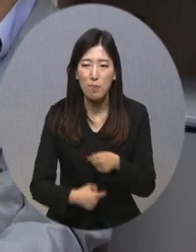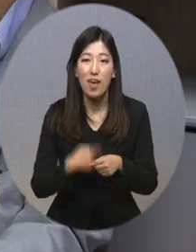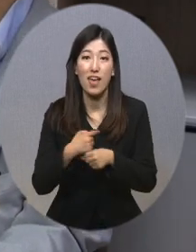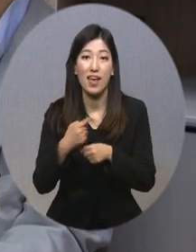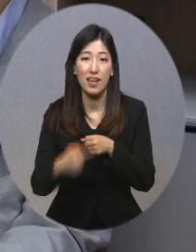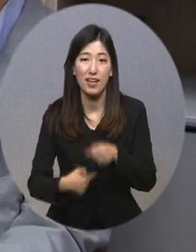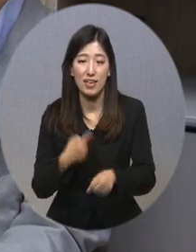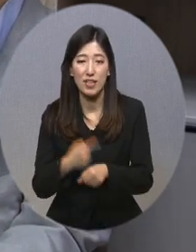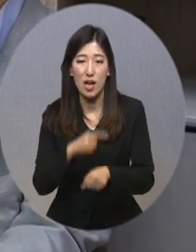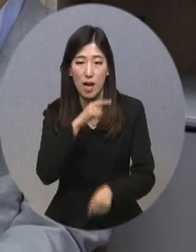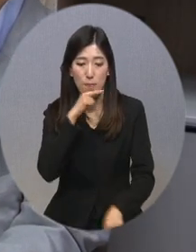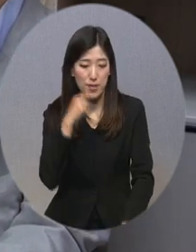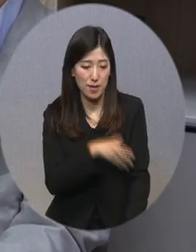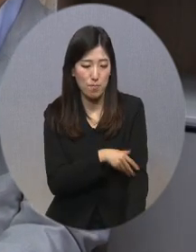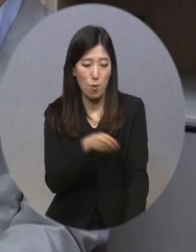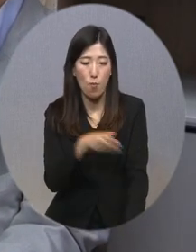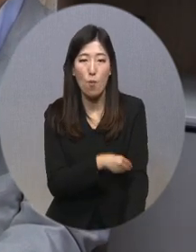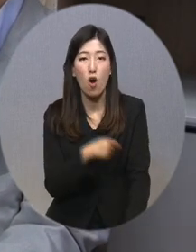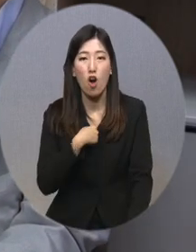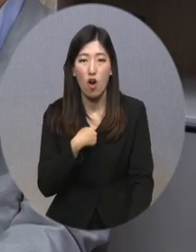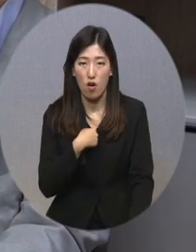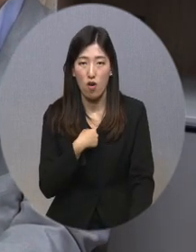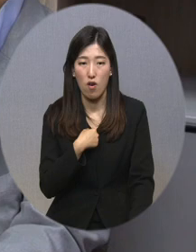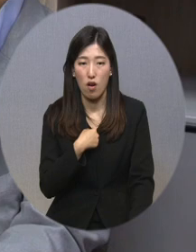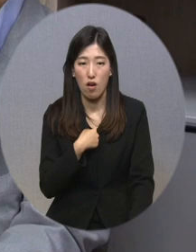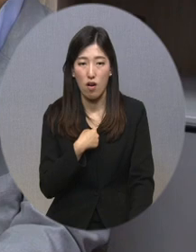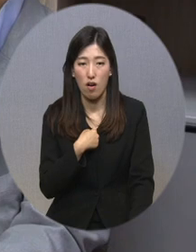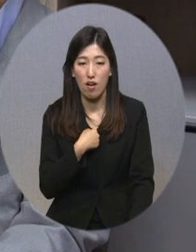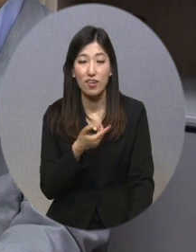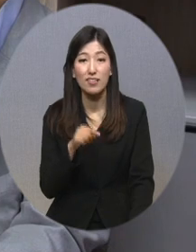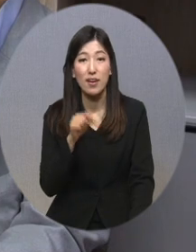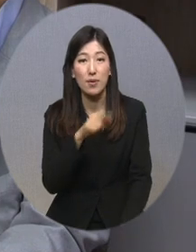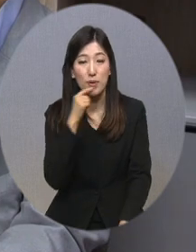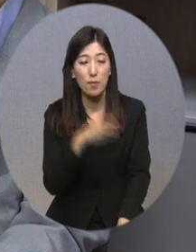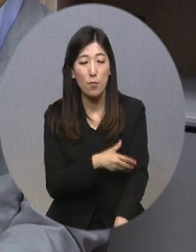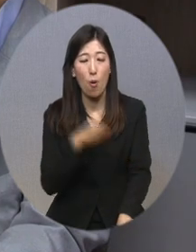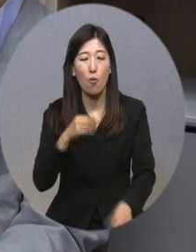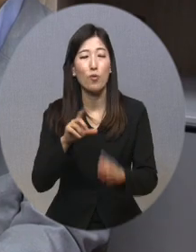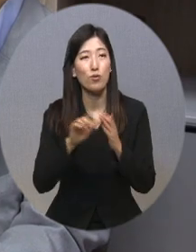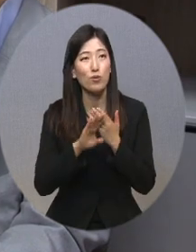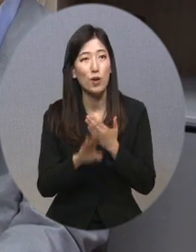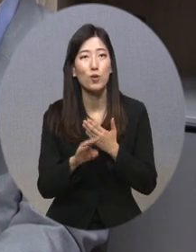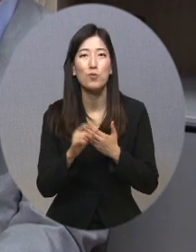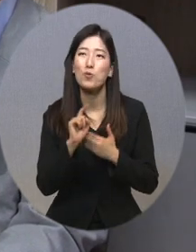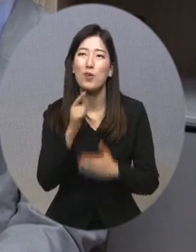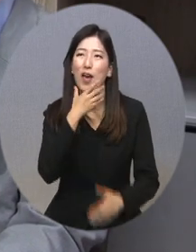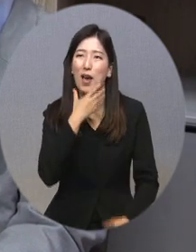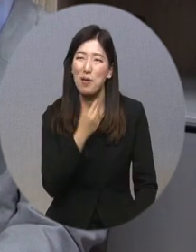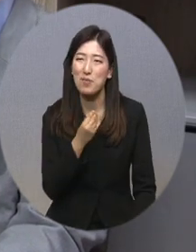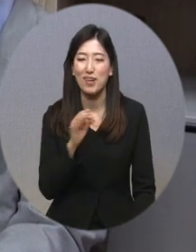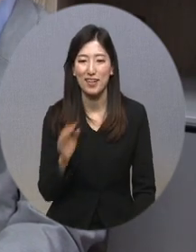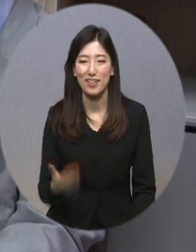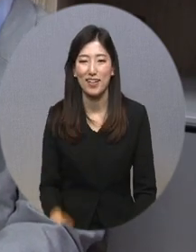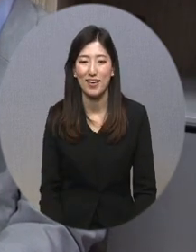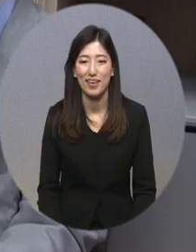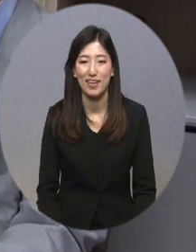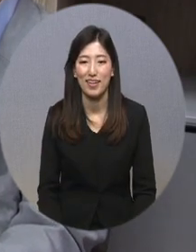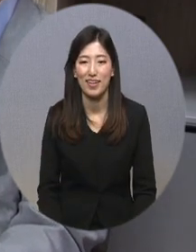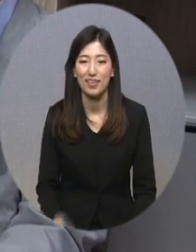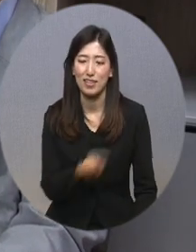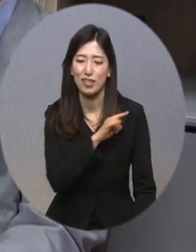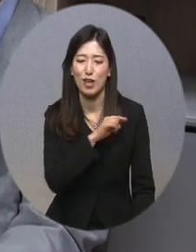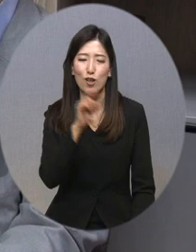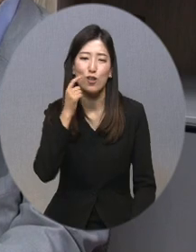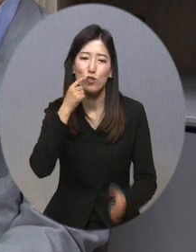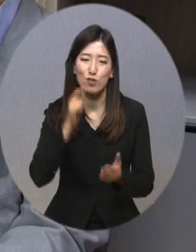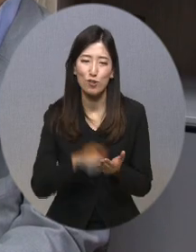때도 행복해지거든요. 예. 어려운 거 하시네요. 예. 그런데 가장 쉬운 그 봉사 중에 하나예요.